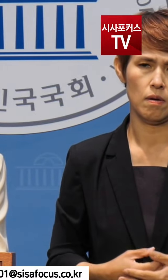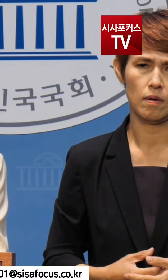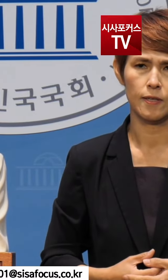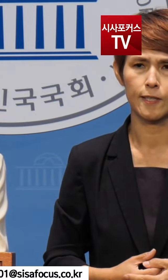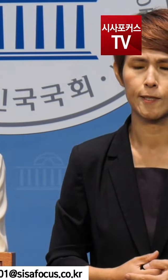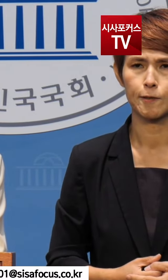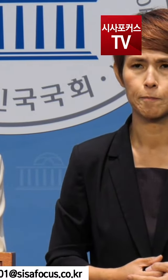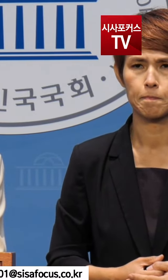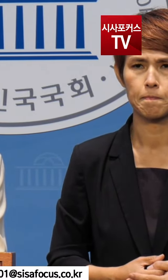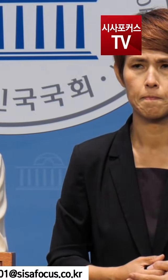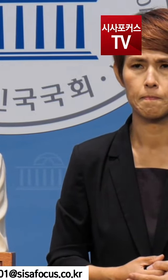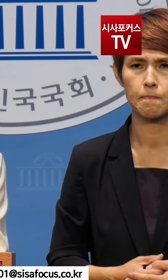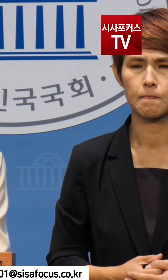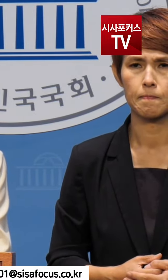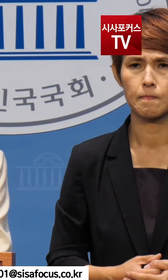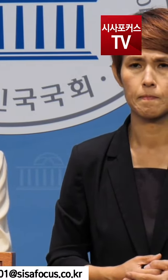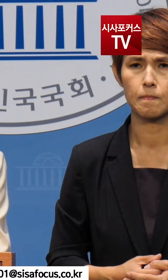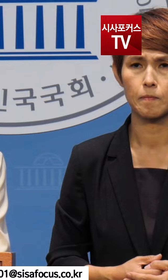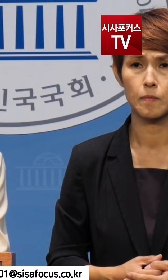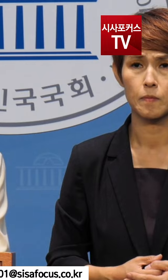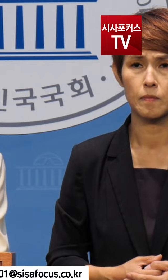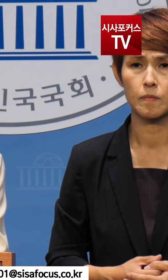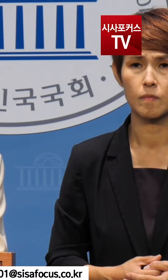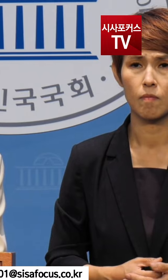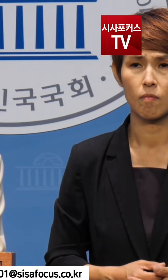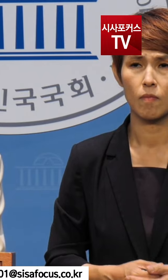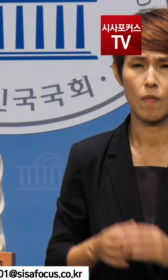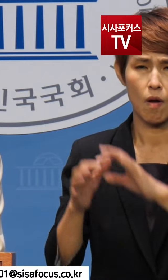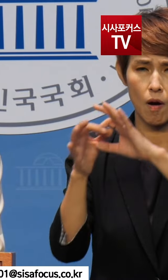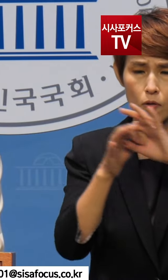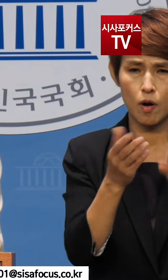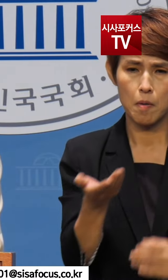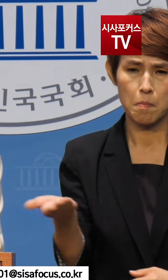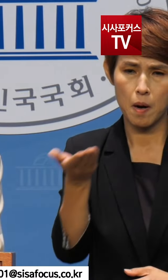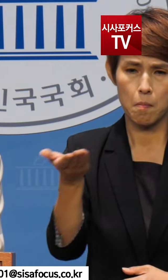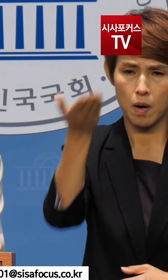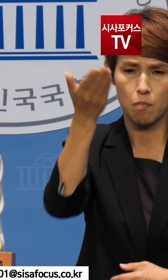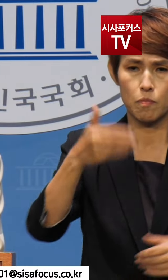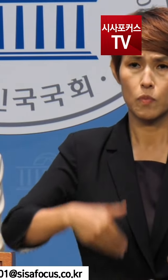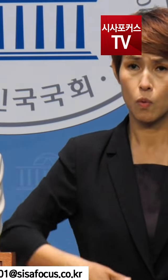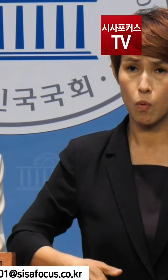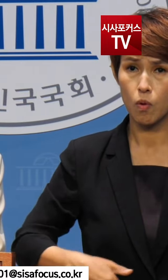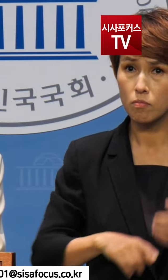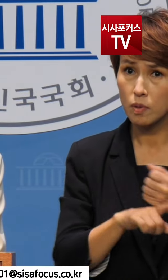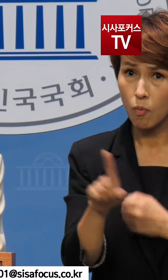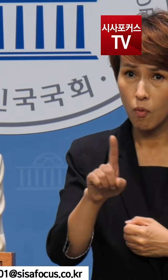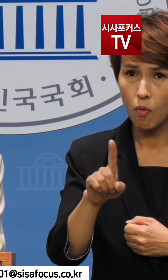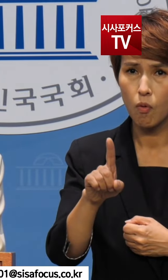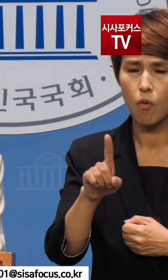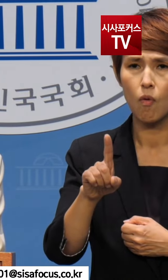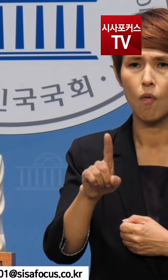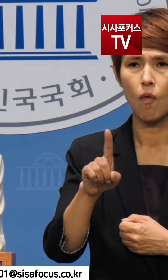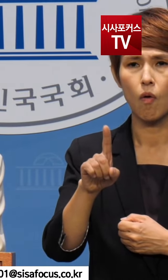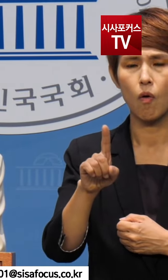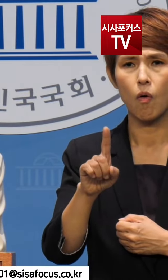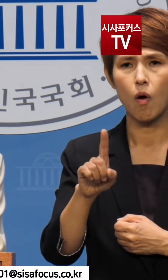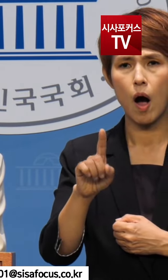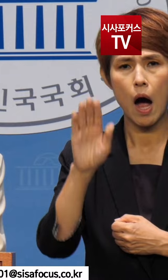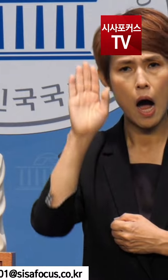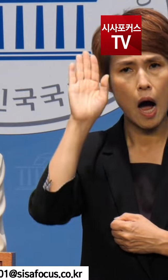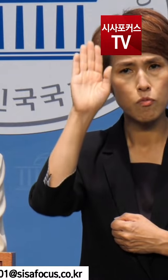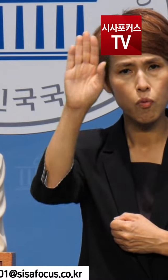있습니다. 특히 지속적으로 업그레이드 되어야 한다는 것은 아직도 어떤 수준에서